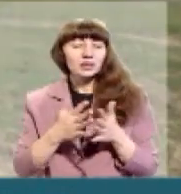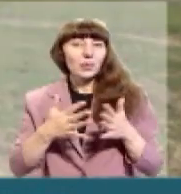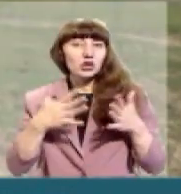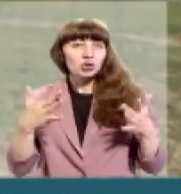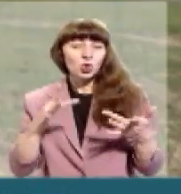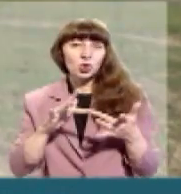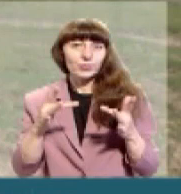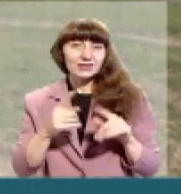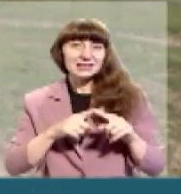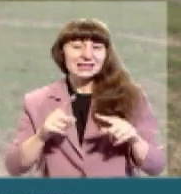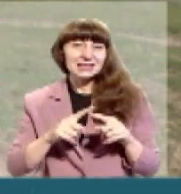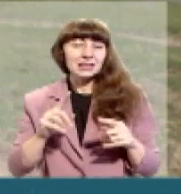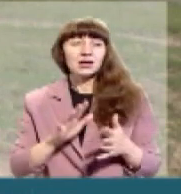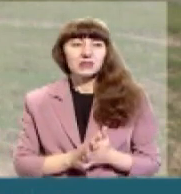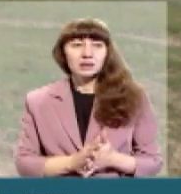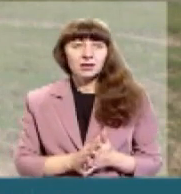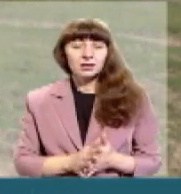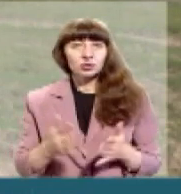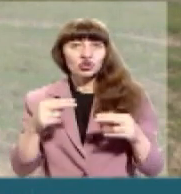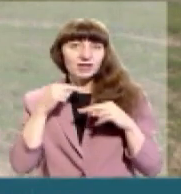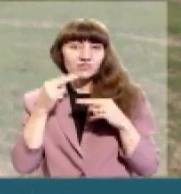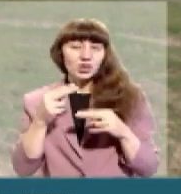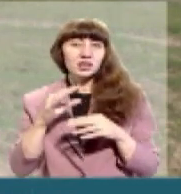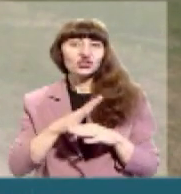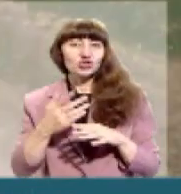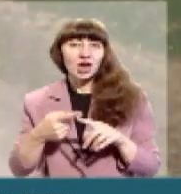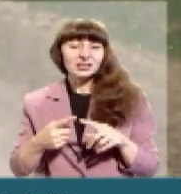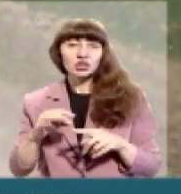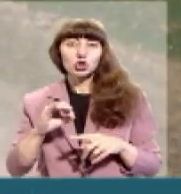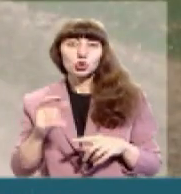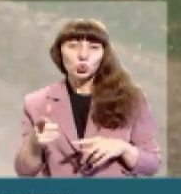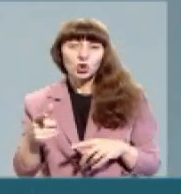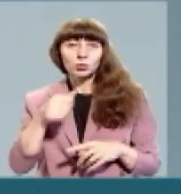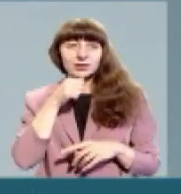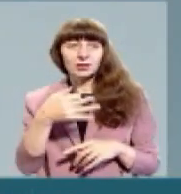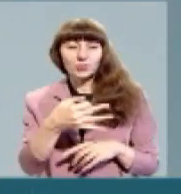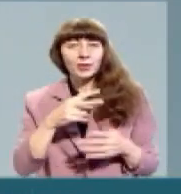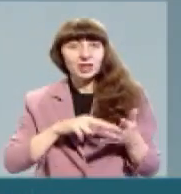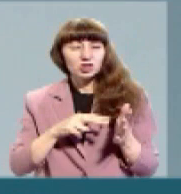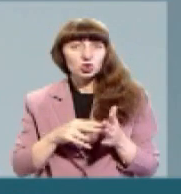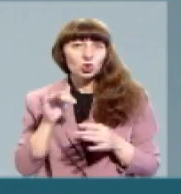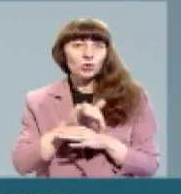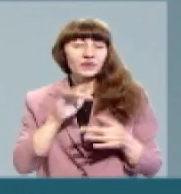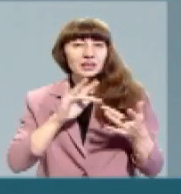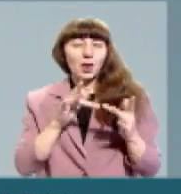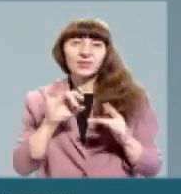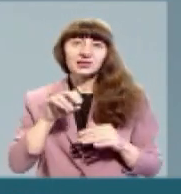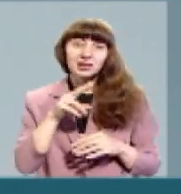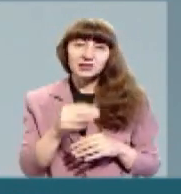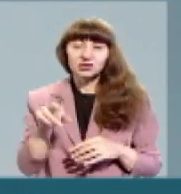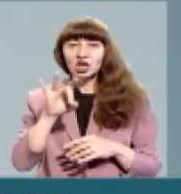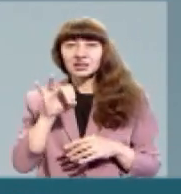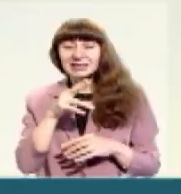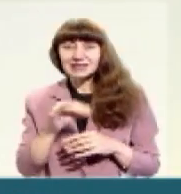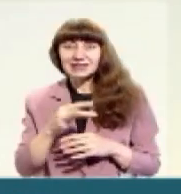Сейчас основная работа по цифровизации сосредоточена на юге области. До конца года планируется провести интернет в отдаленные села Авангельдинского и